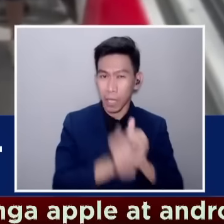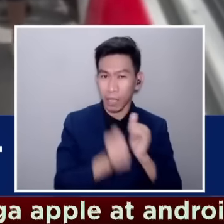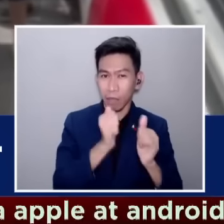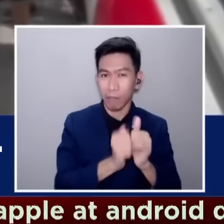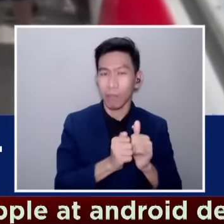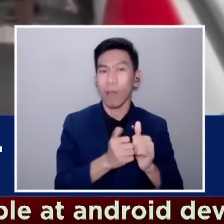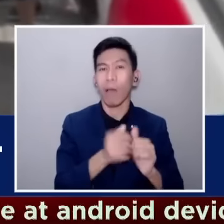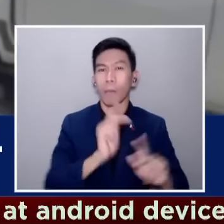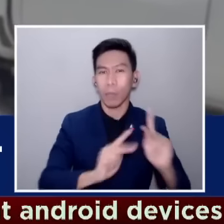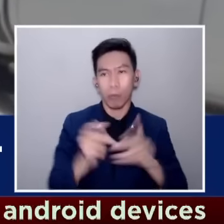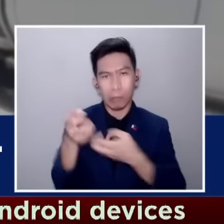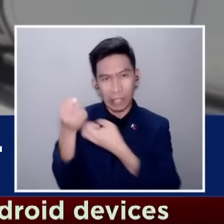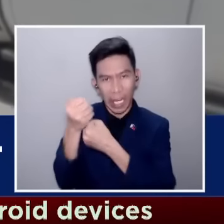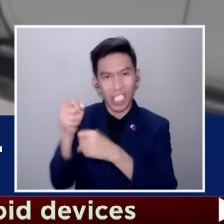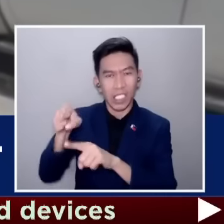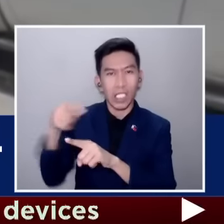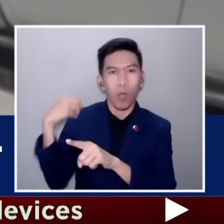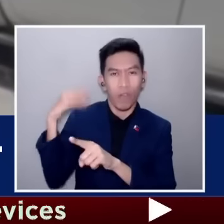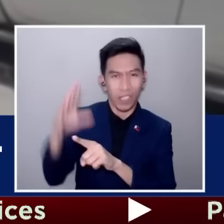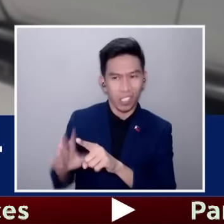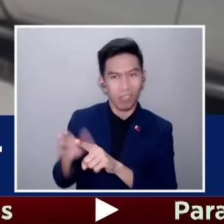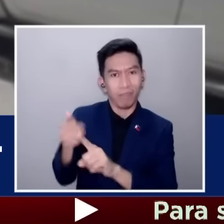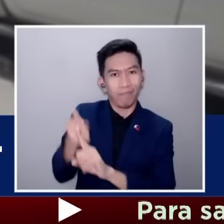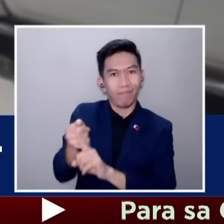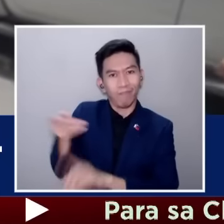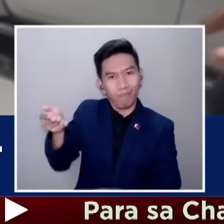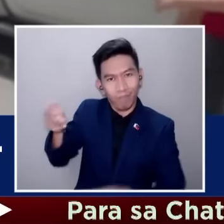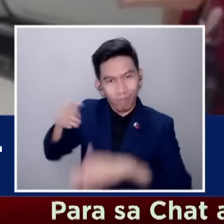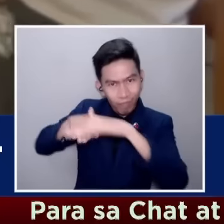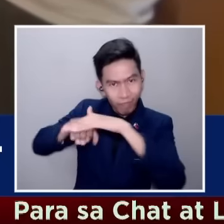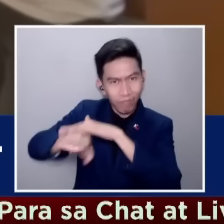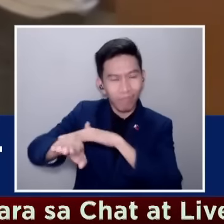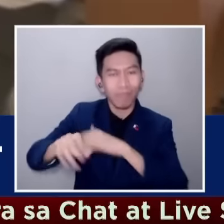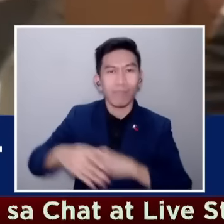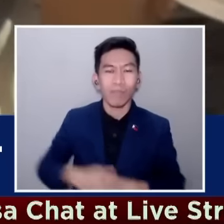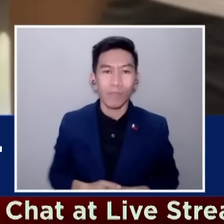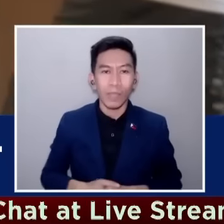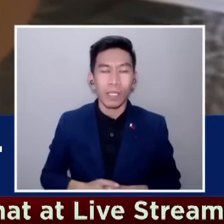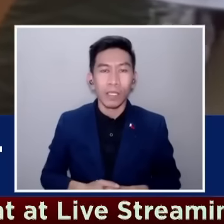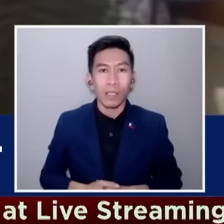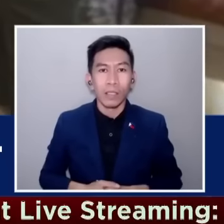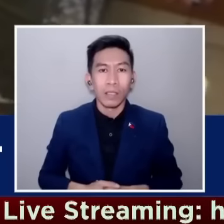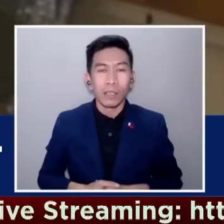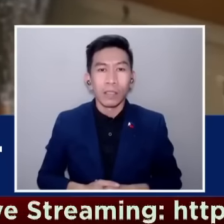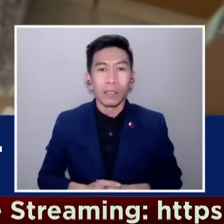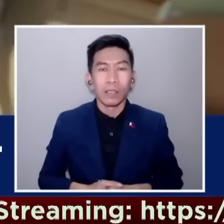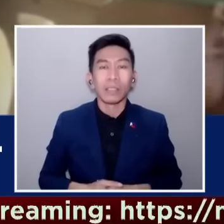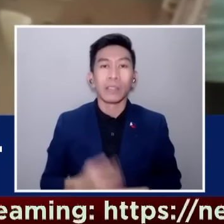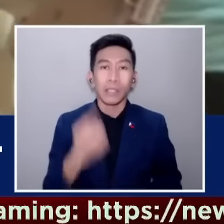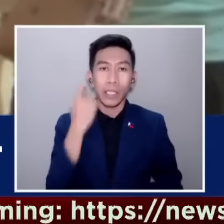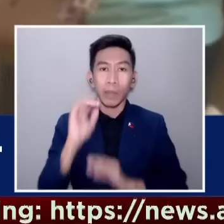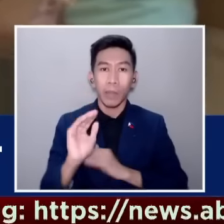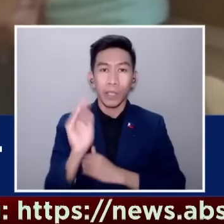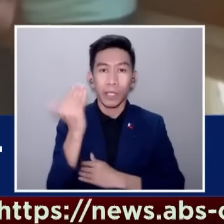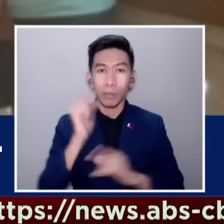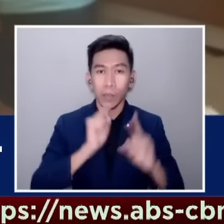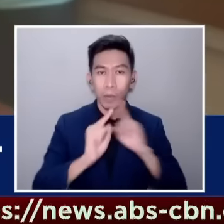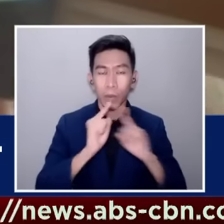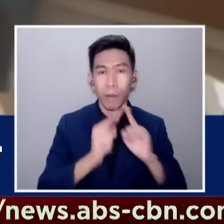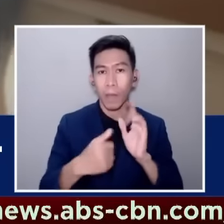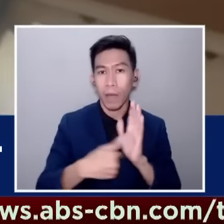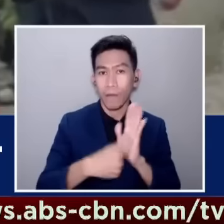Yes, tama ka rin, Karen. Yung mga nakausap natin kaninang umaga na mga nakapila rito na mga botante, lalong-lalo na